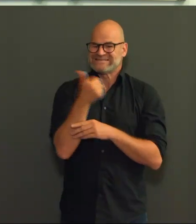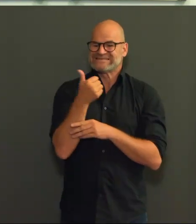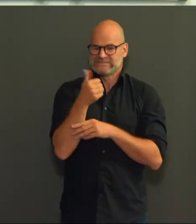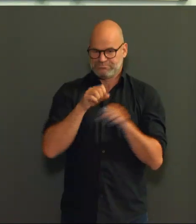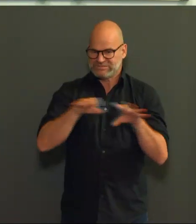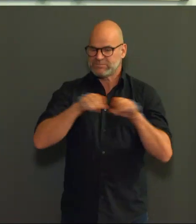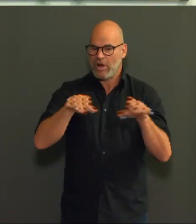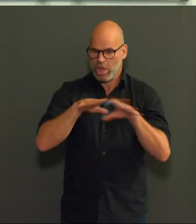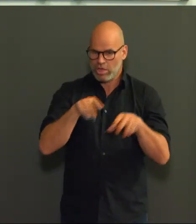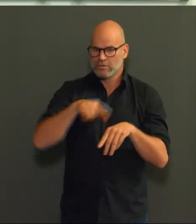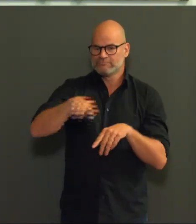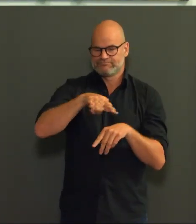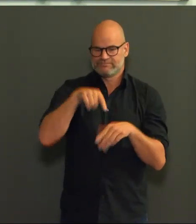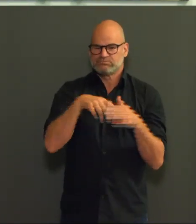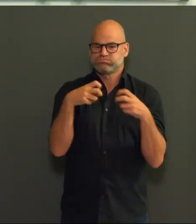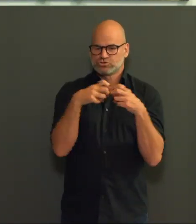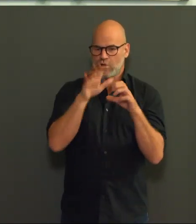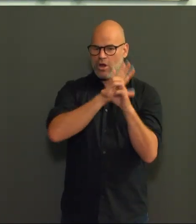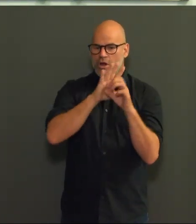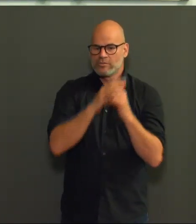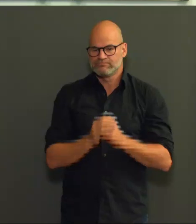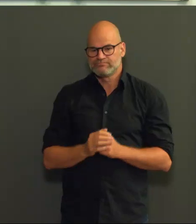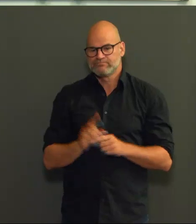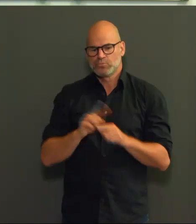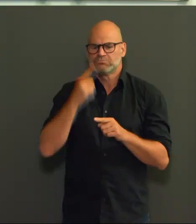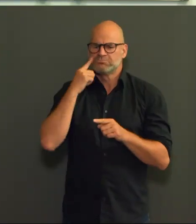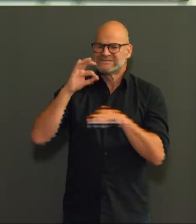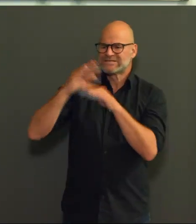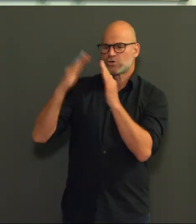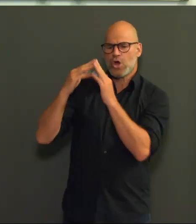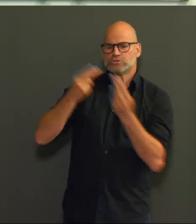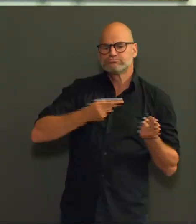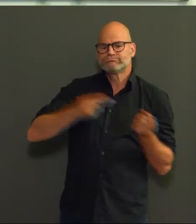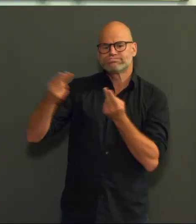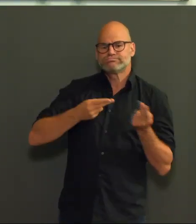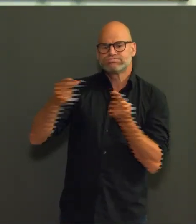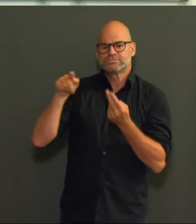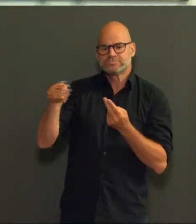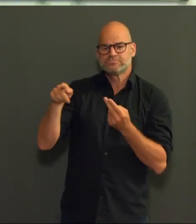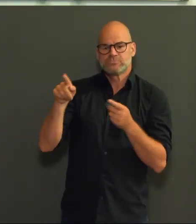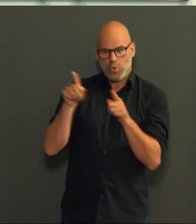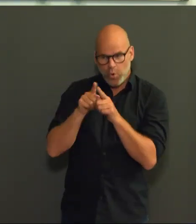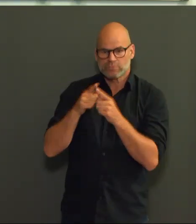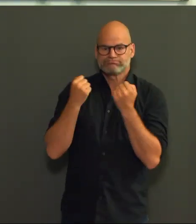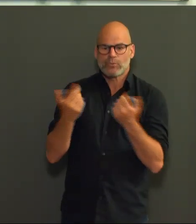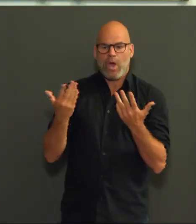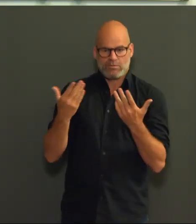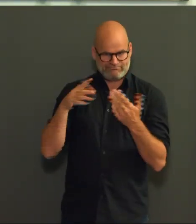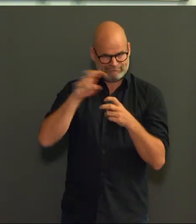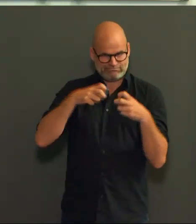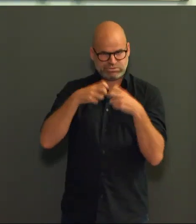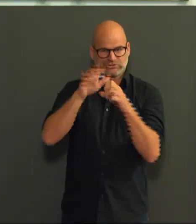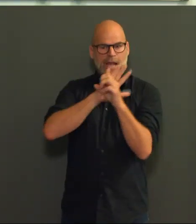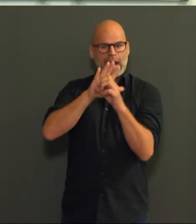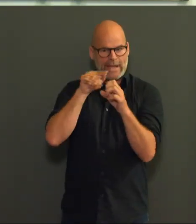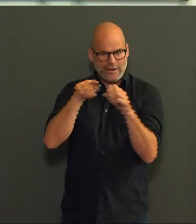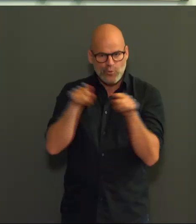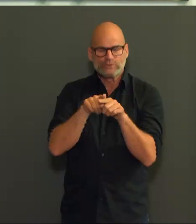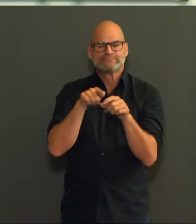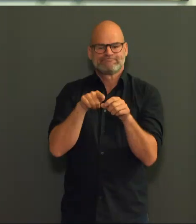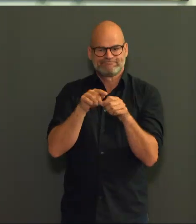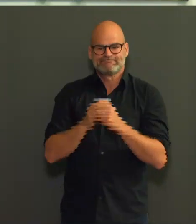Ook het aantal ziekenhuisopnames is nog relatief het hoogst in het Brussels gewest, met een hospitalisatiegraad die